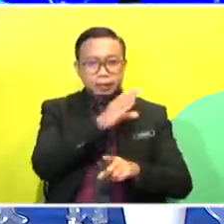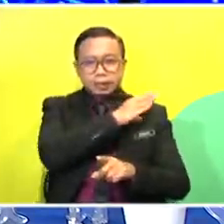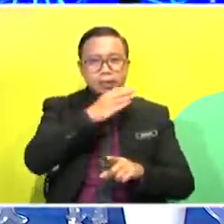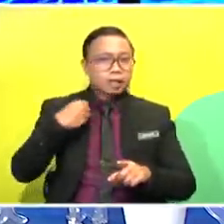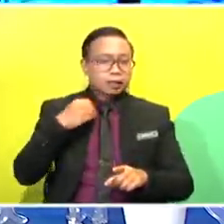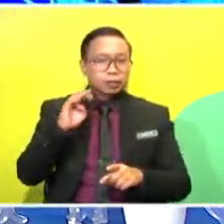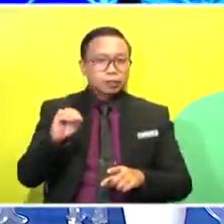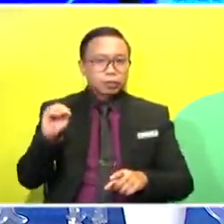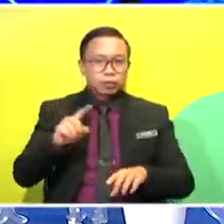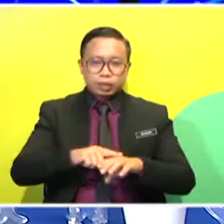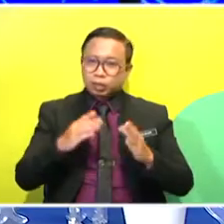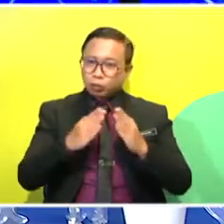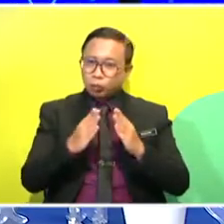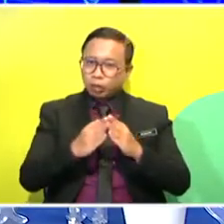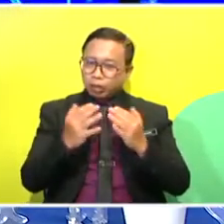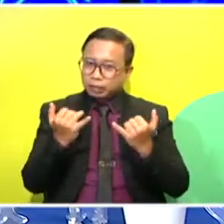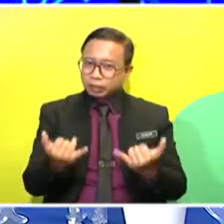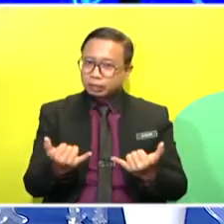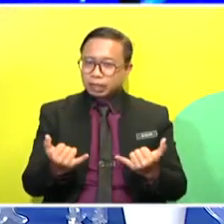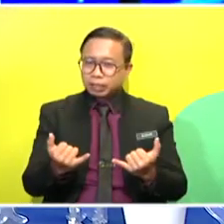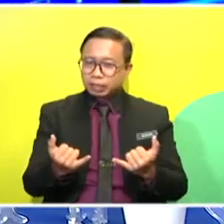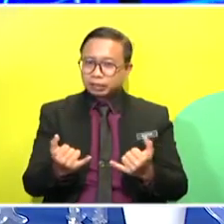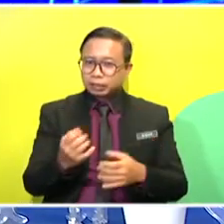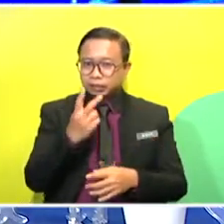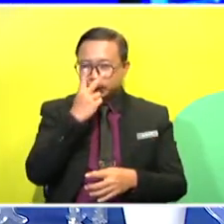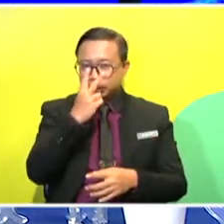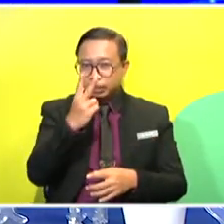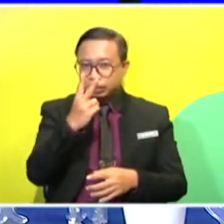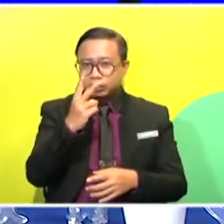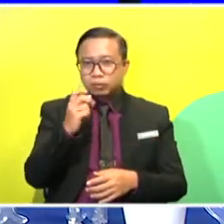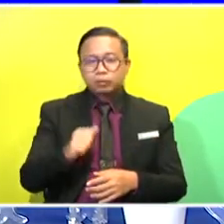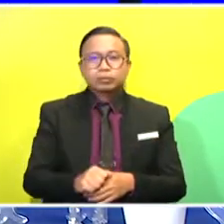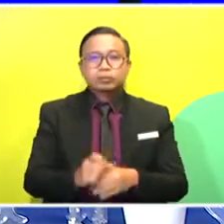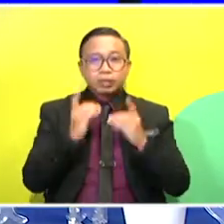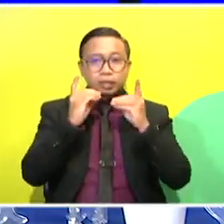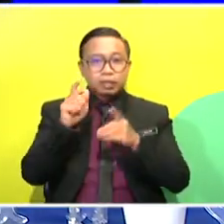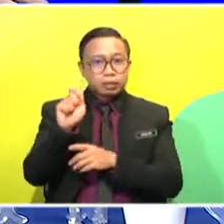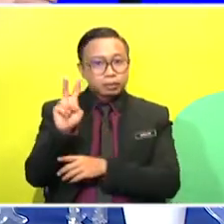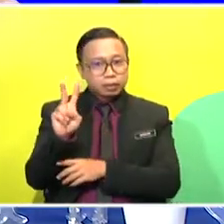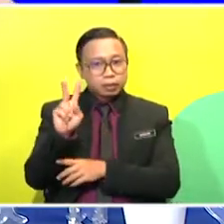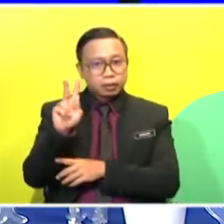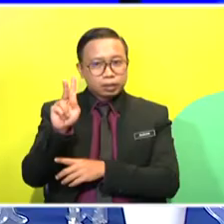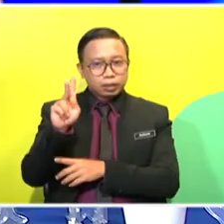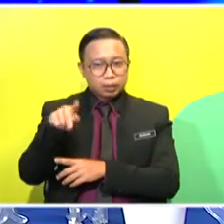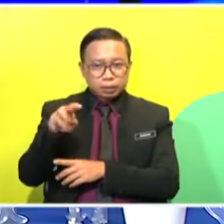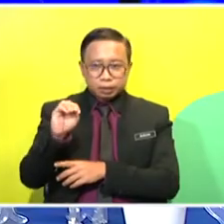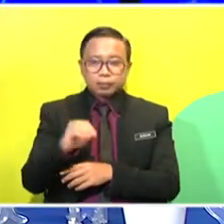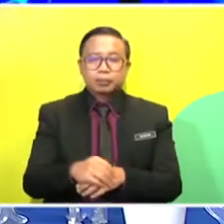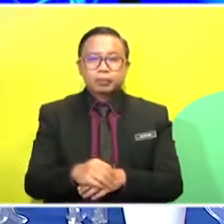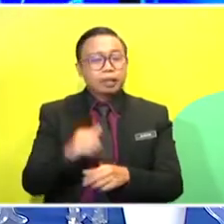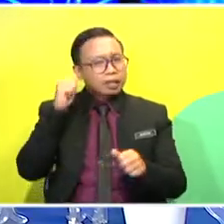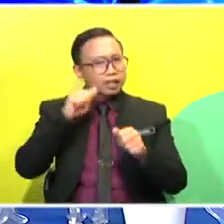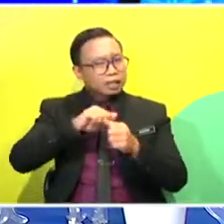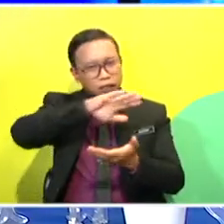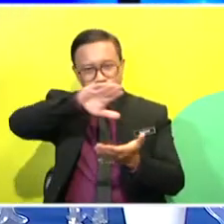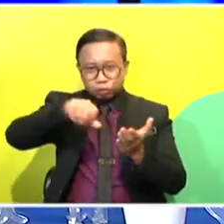di rumah yang sedang menonton kami di Didik TV KPM. Nisa harapkan kita dapat mempelajari dan mengingati semua peraturan yang